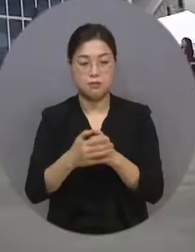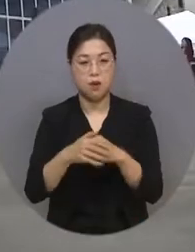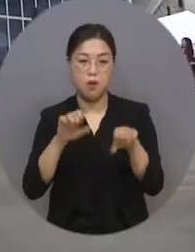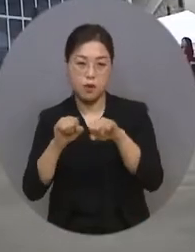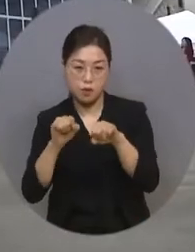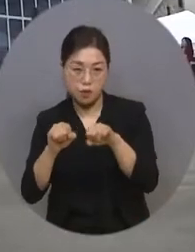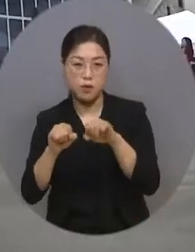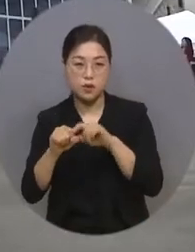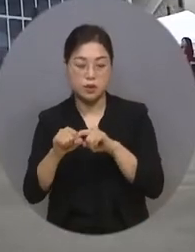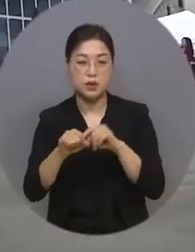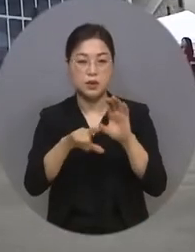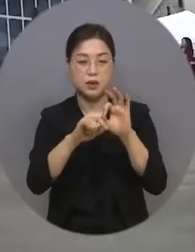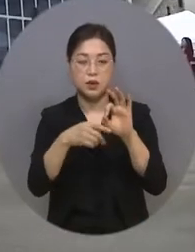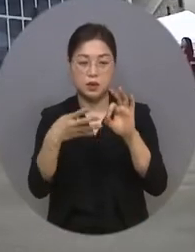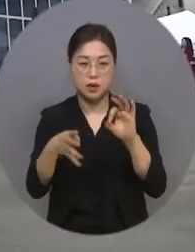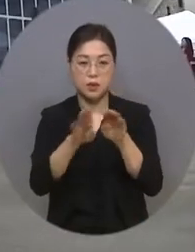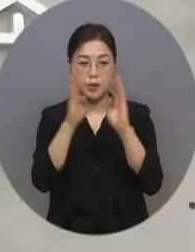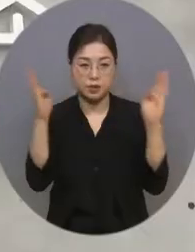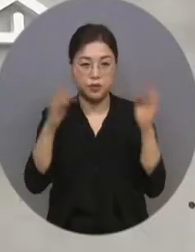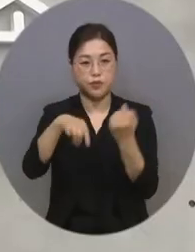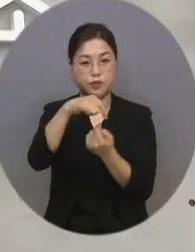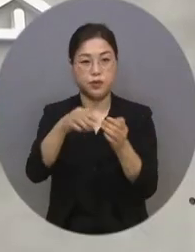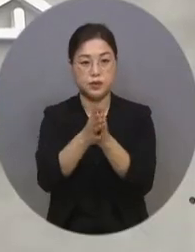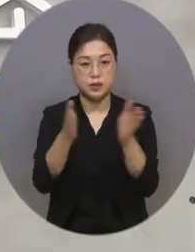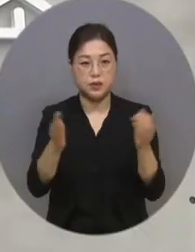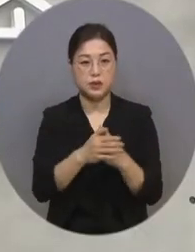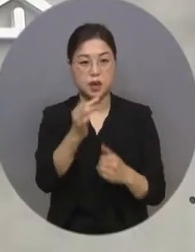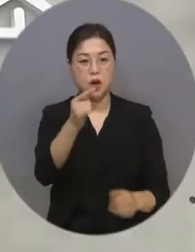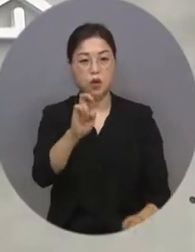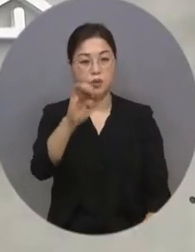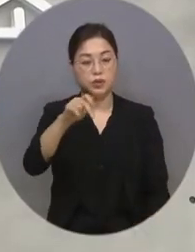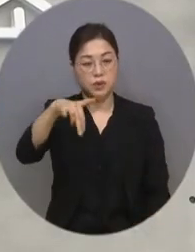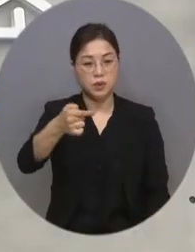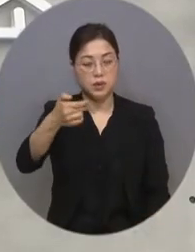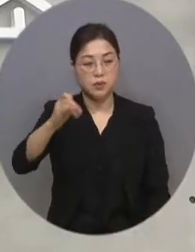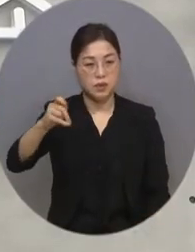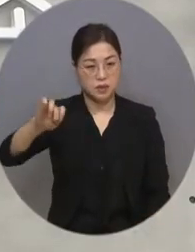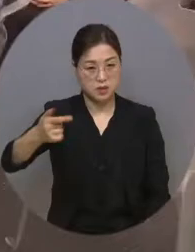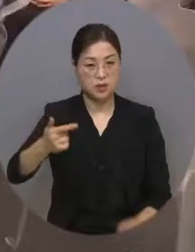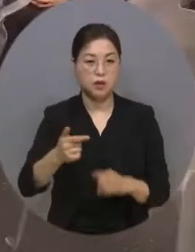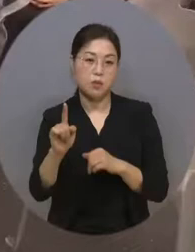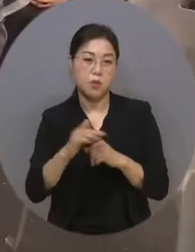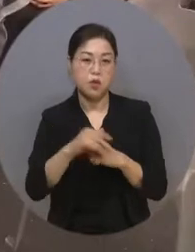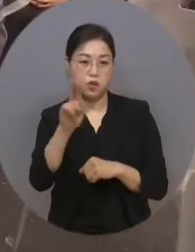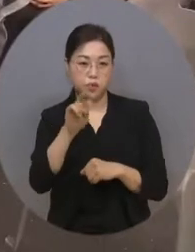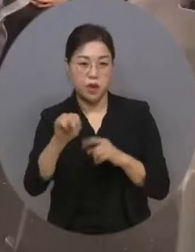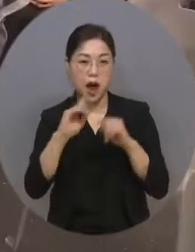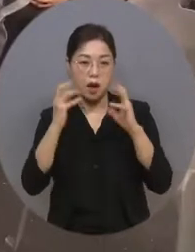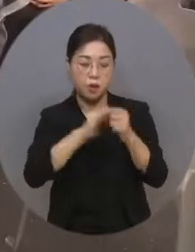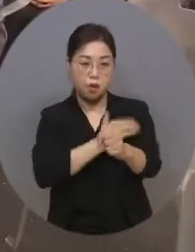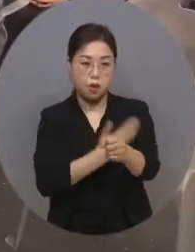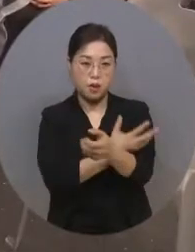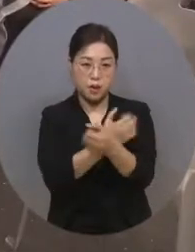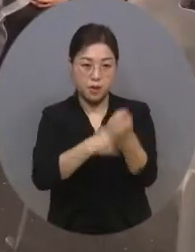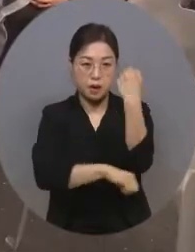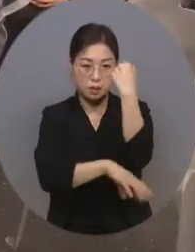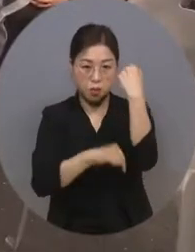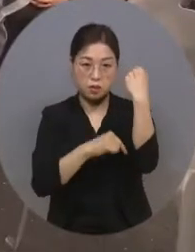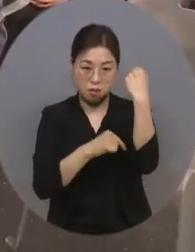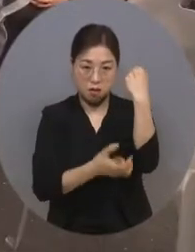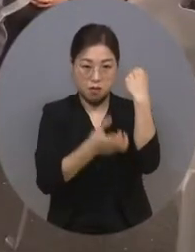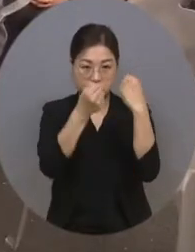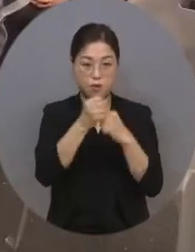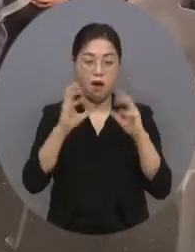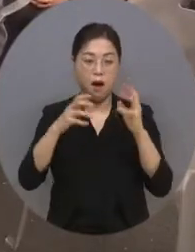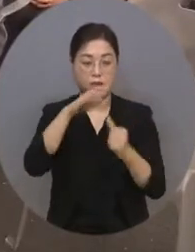개소식을 갖고 본격 운영에 들어갔습니다 옴부즈포스니란 UN 아동관리협약을 기반으로 아동의 권리를